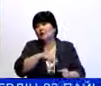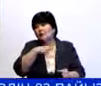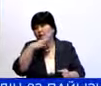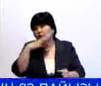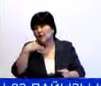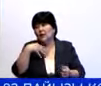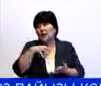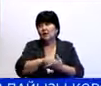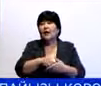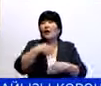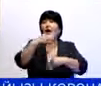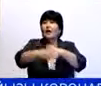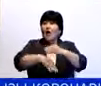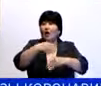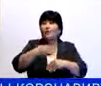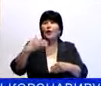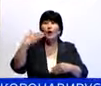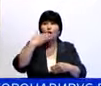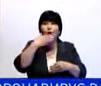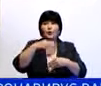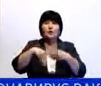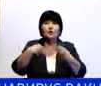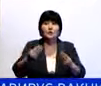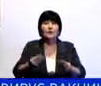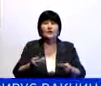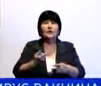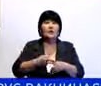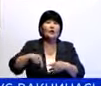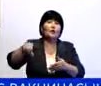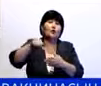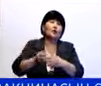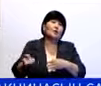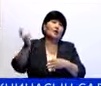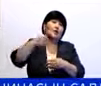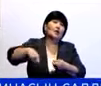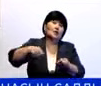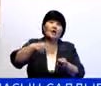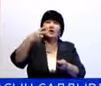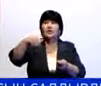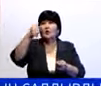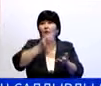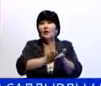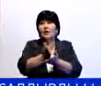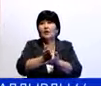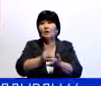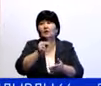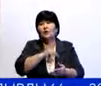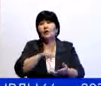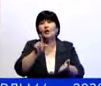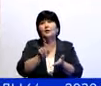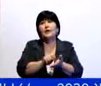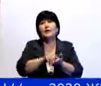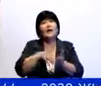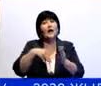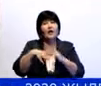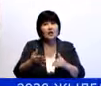жоқ. Кәмбайынға күріш бердік, төбеге шығып. Сонғы минатта 20 жылға жуық жұмыс істеп, пенсияға